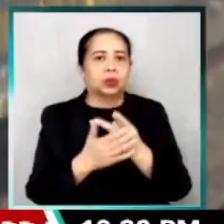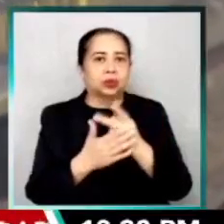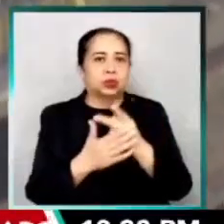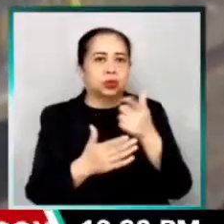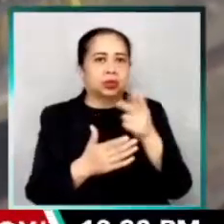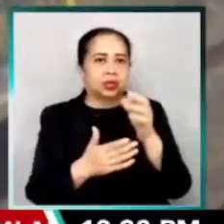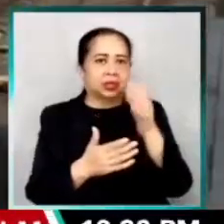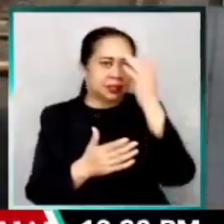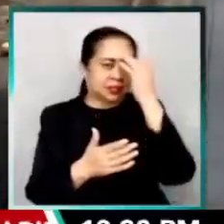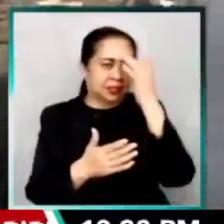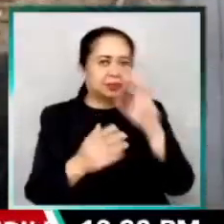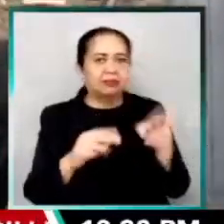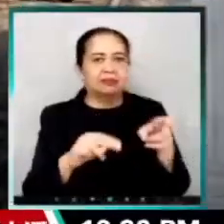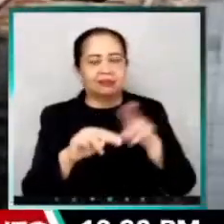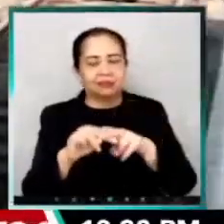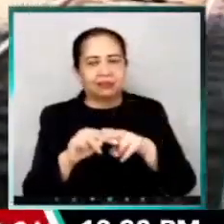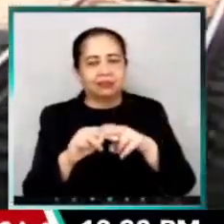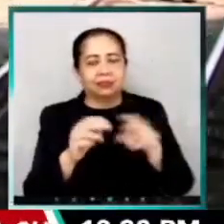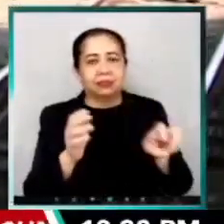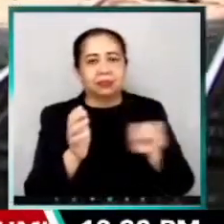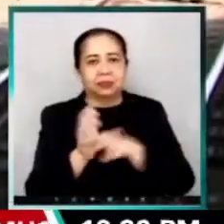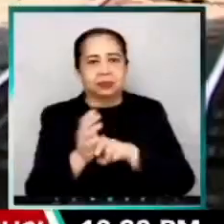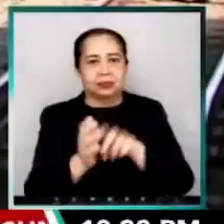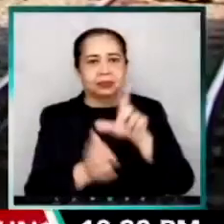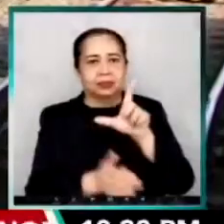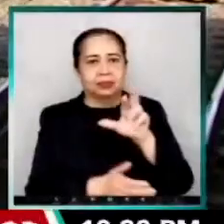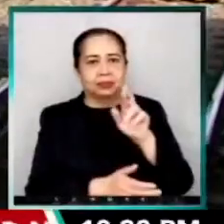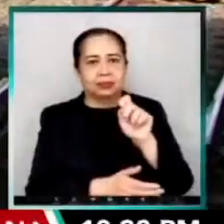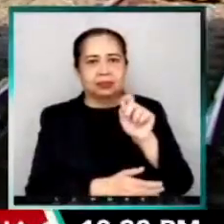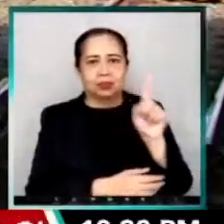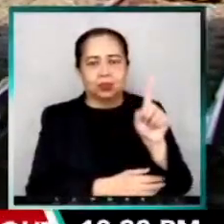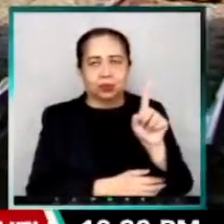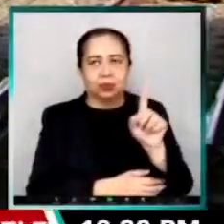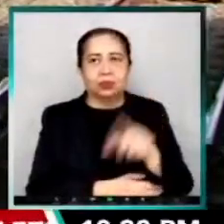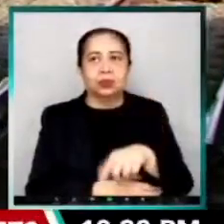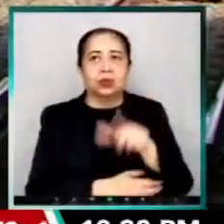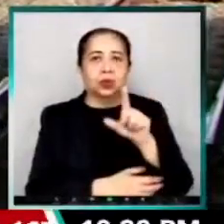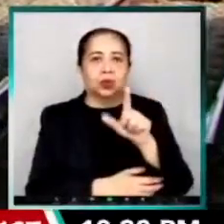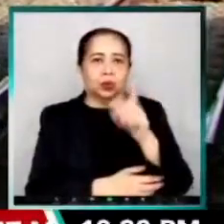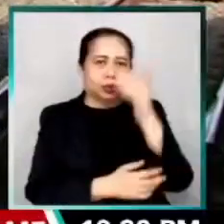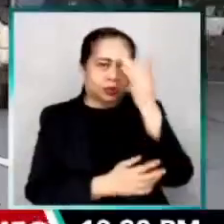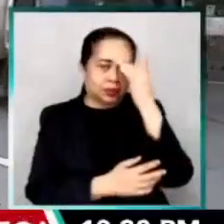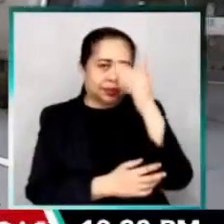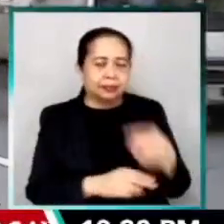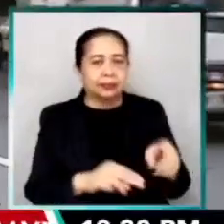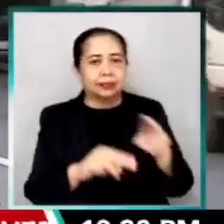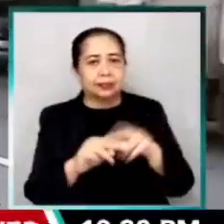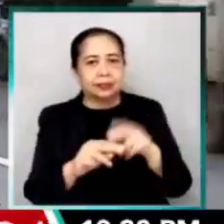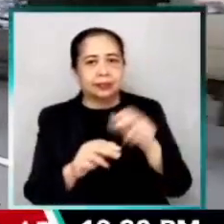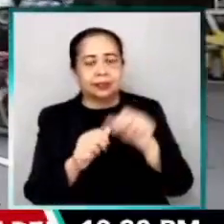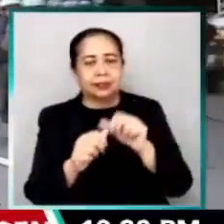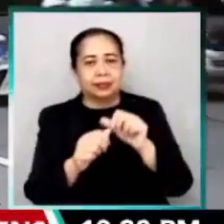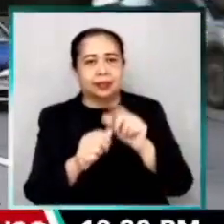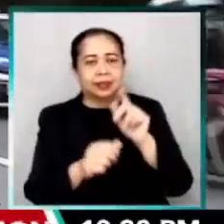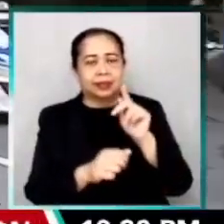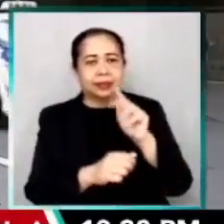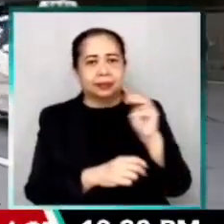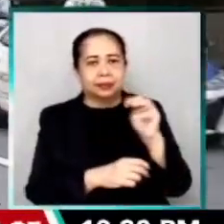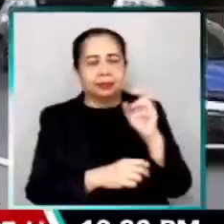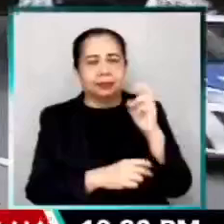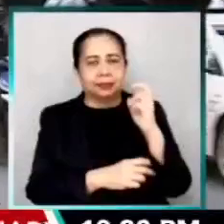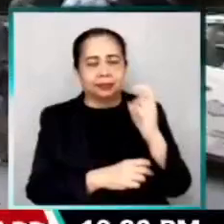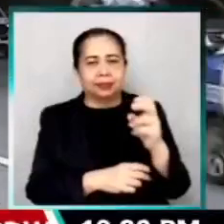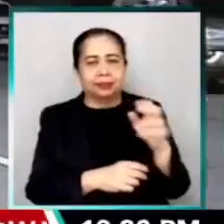ang dagdag sa boarding fare sa LRT 1. 21 centavos naman ang dagdag sa kada kilometrong biyahe. Ang